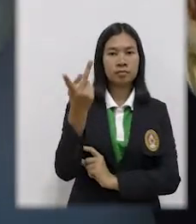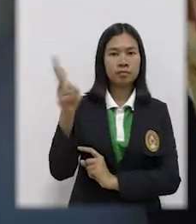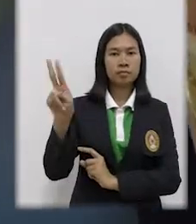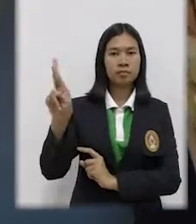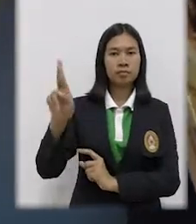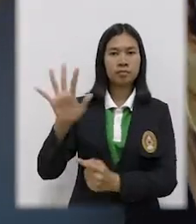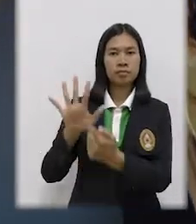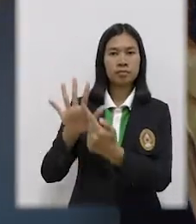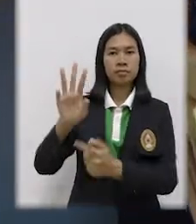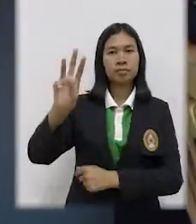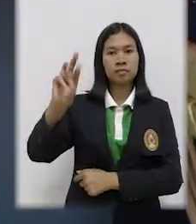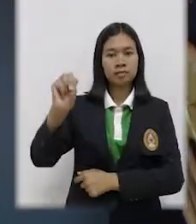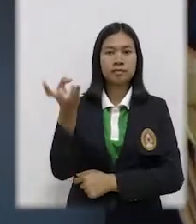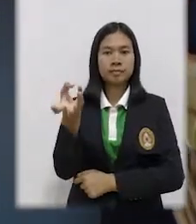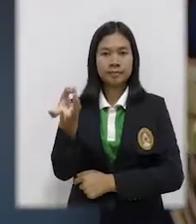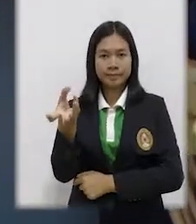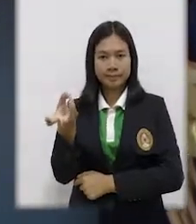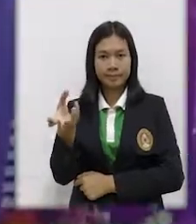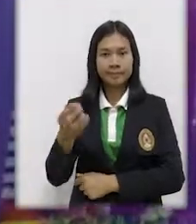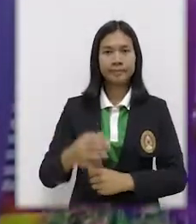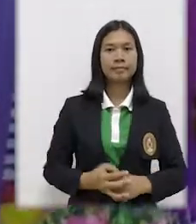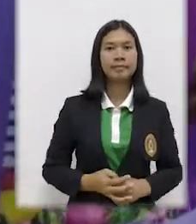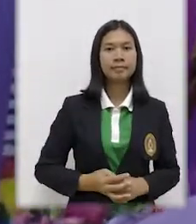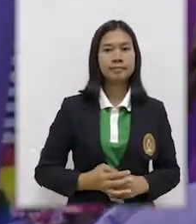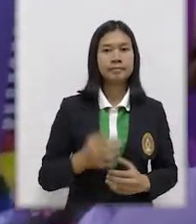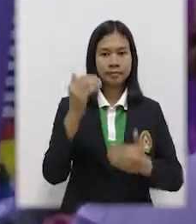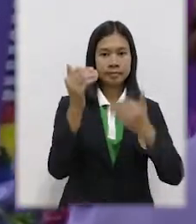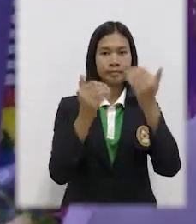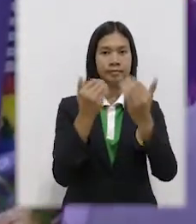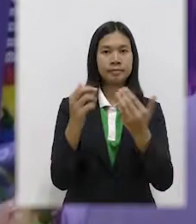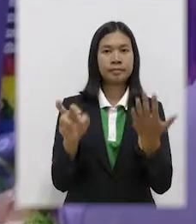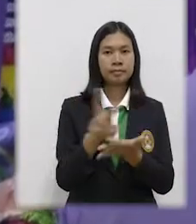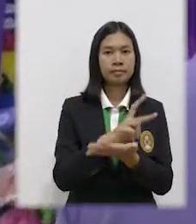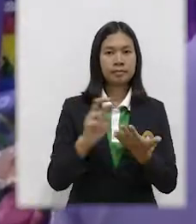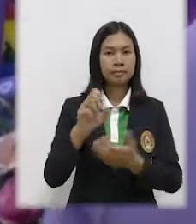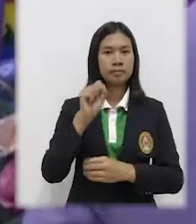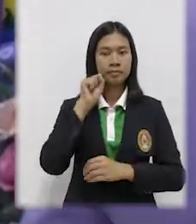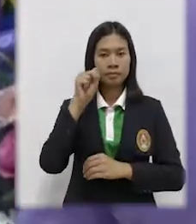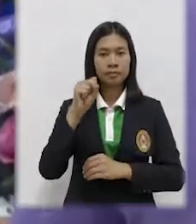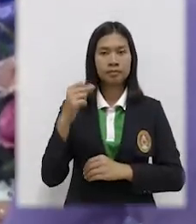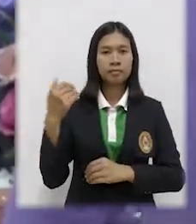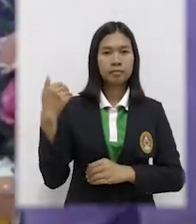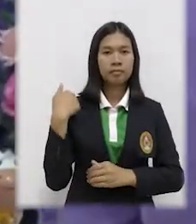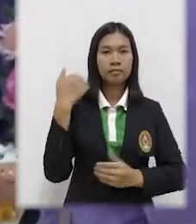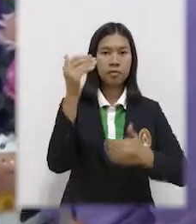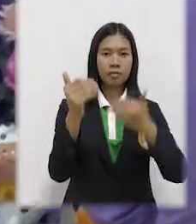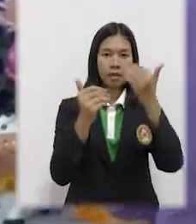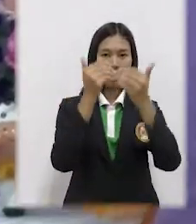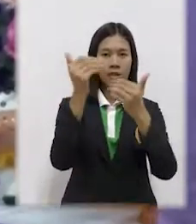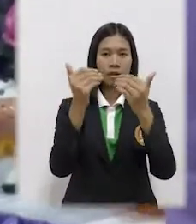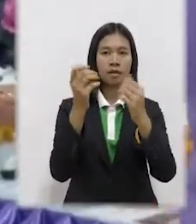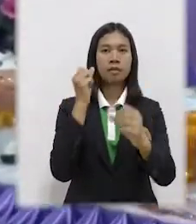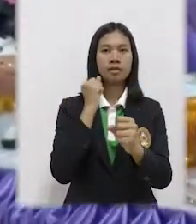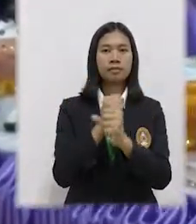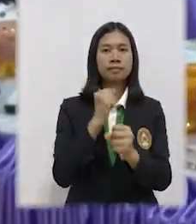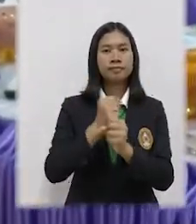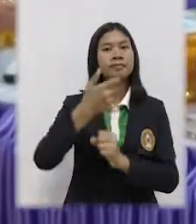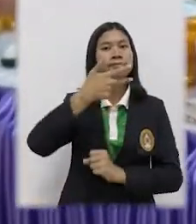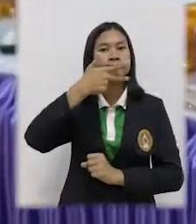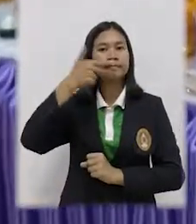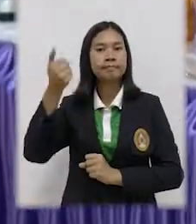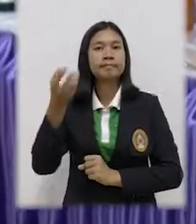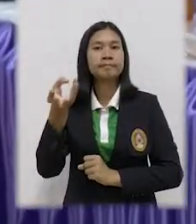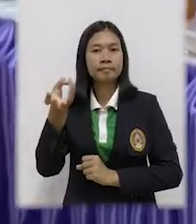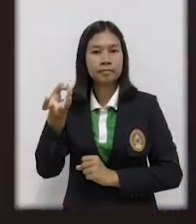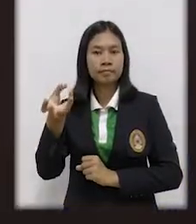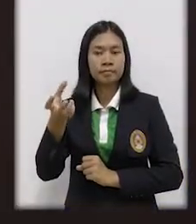บครามและข้าวนอกจากนี้ภายในนิทรรศการของมหาวิทยาลัยราชภัฏสกลนครมีกิจกรรมเวิร์กช็อปการ